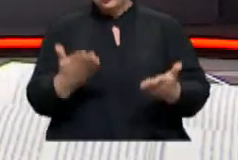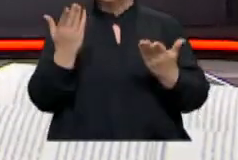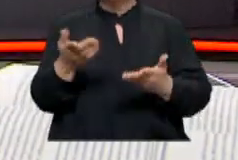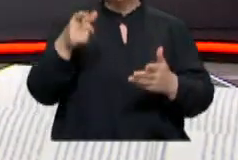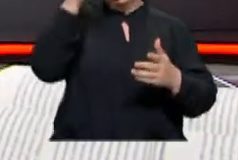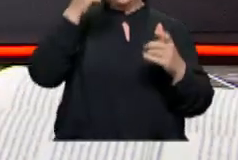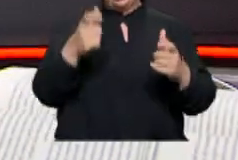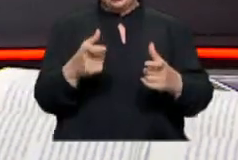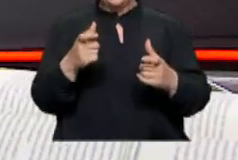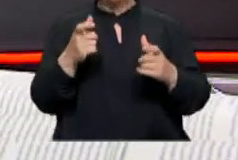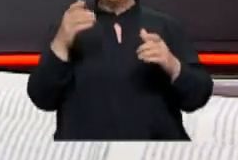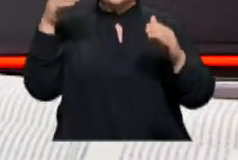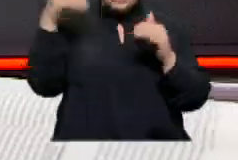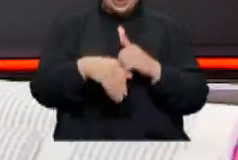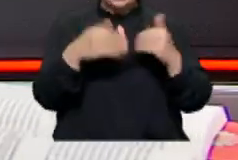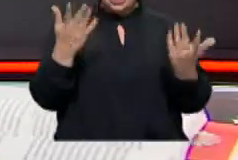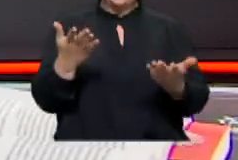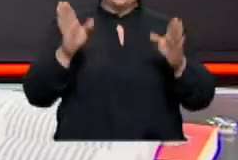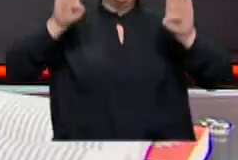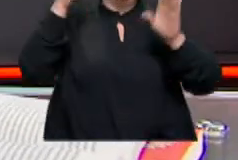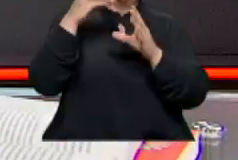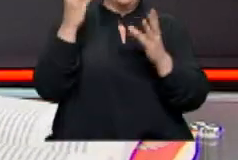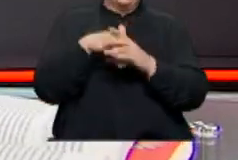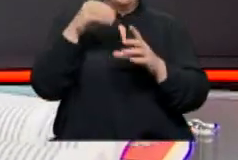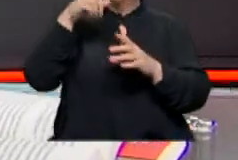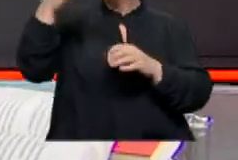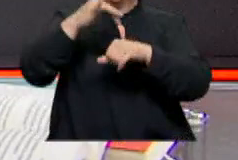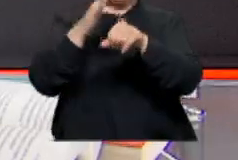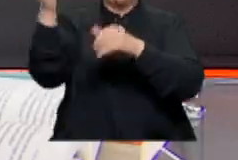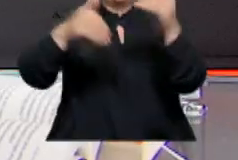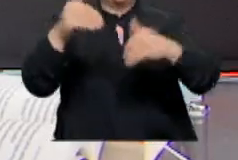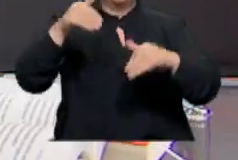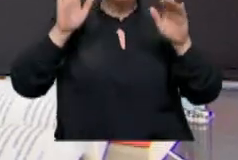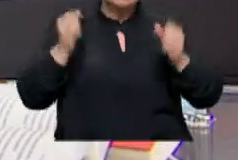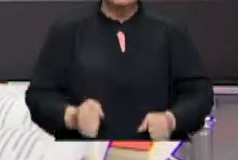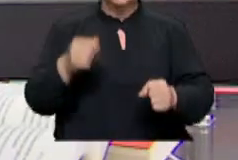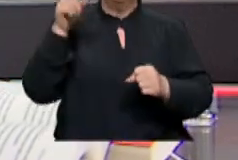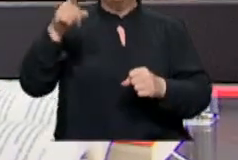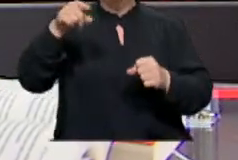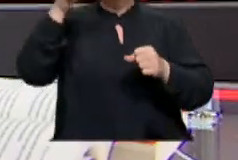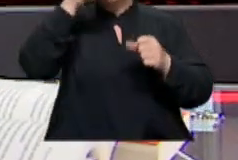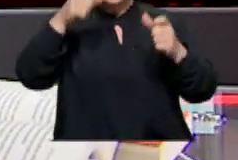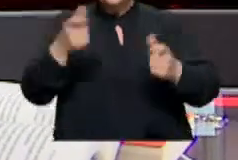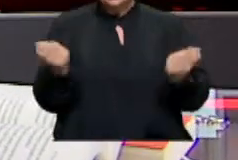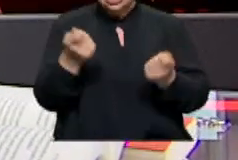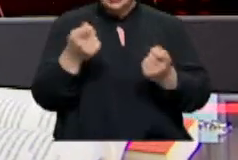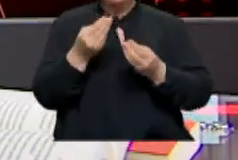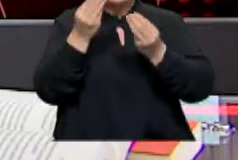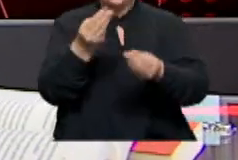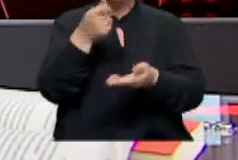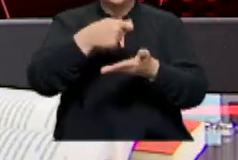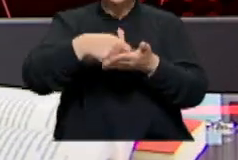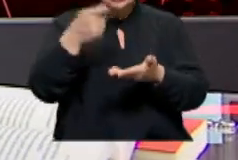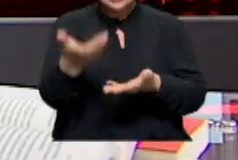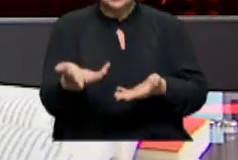bu ülkeye sığınanlarda da bunun gibi, onlara, bu ülkede çalışan insanlara verilen